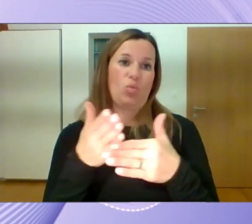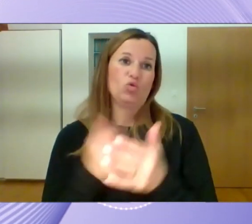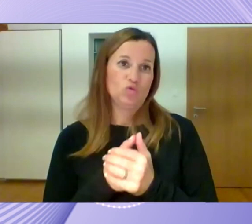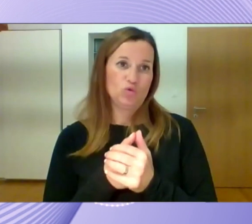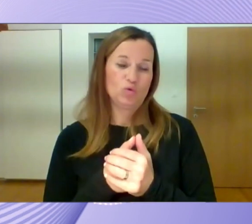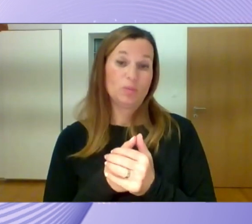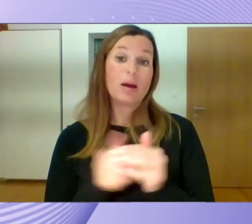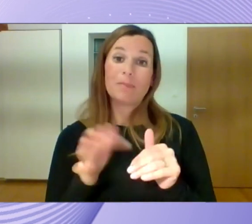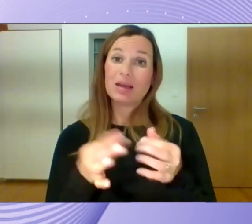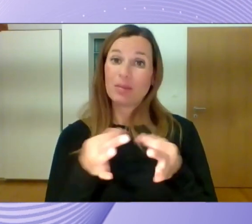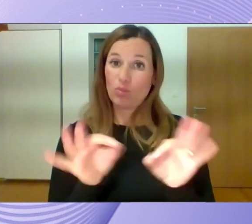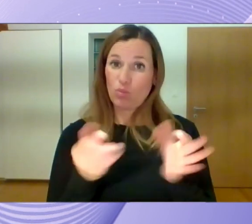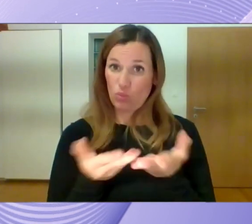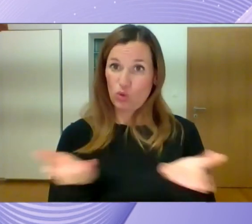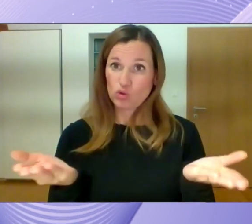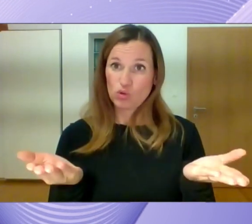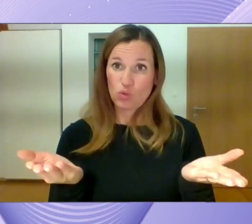Pri prostoru